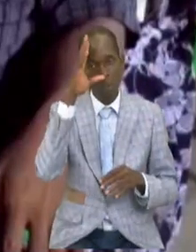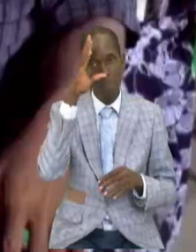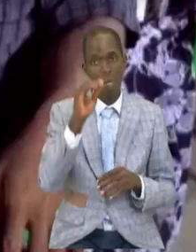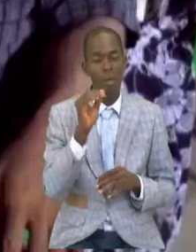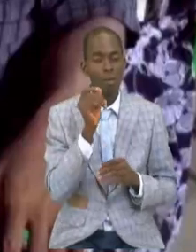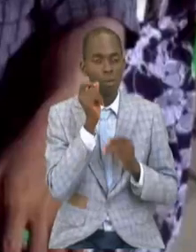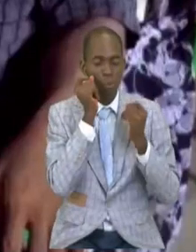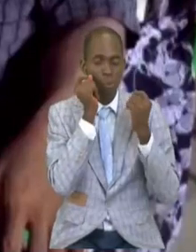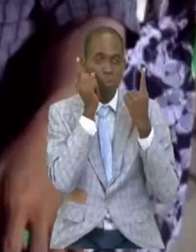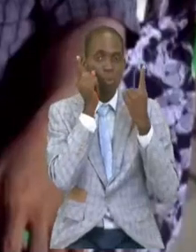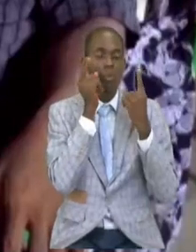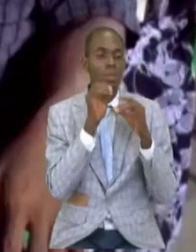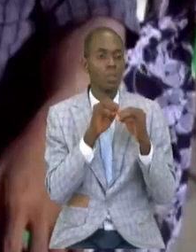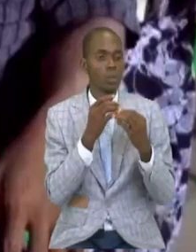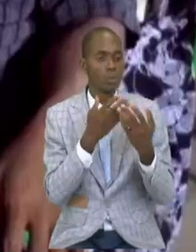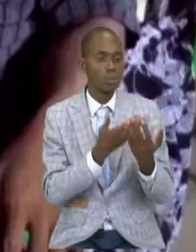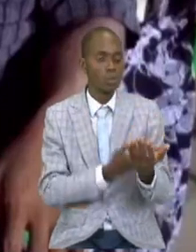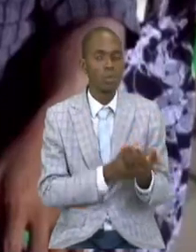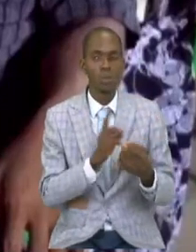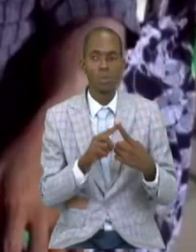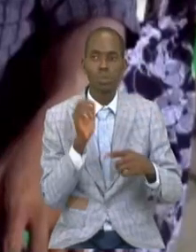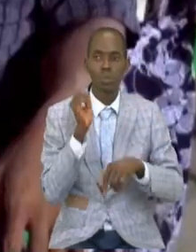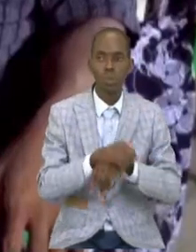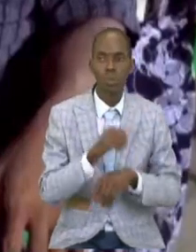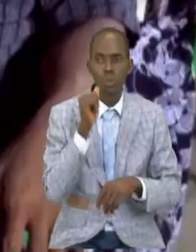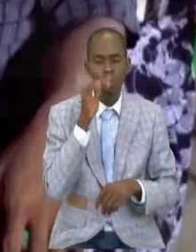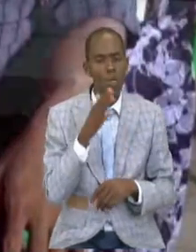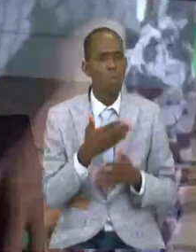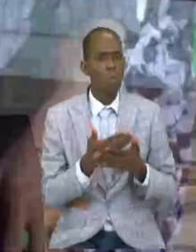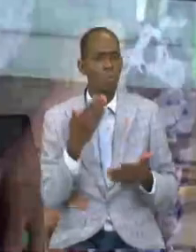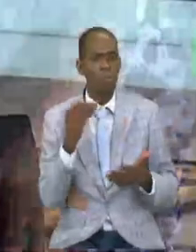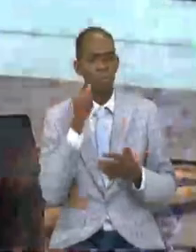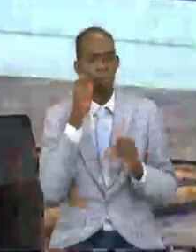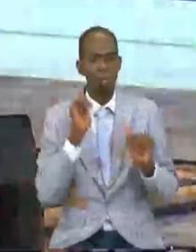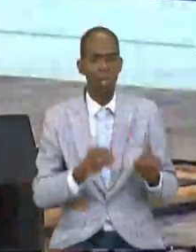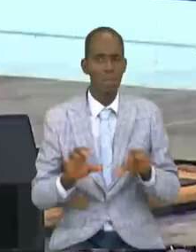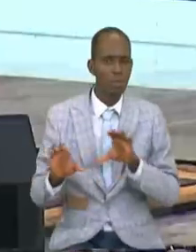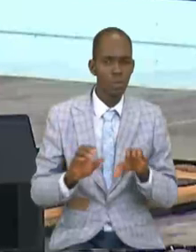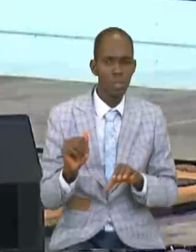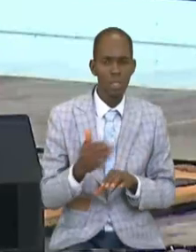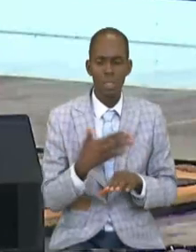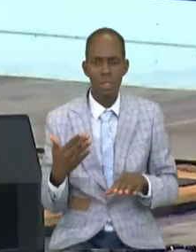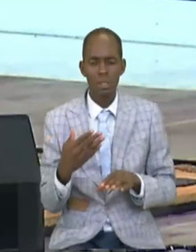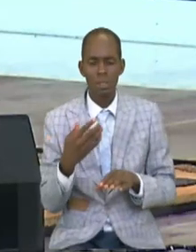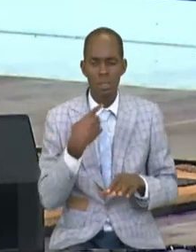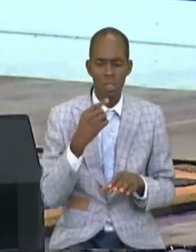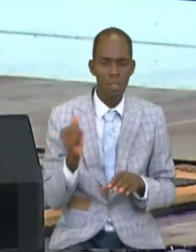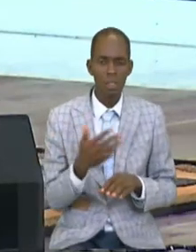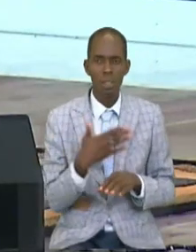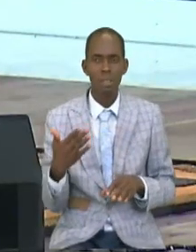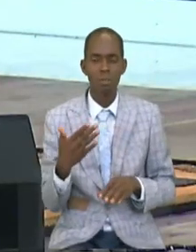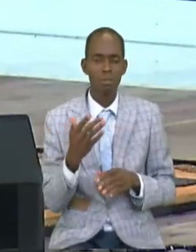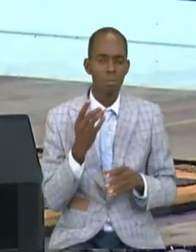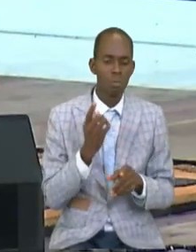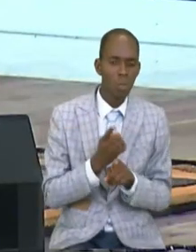matin pour asservir, subjuguer la femme, pour que la femme fasse quelque